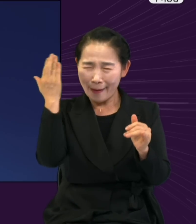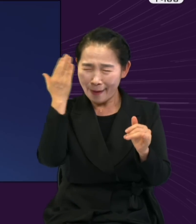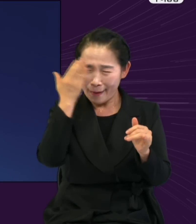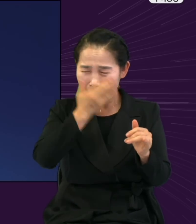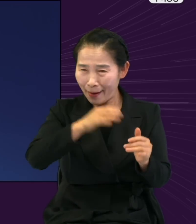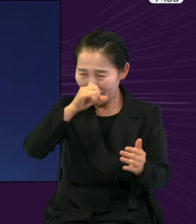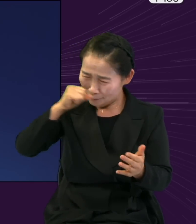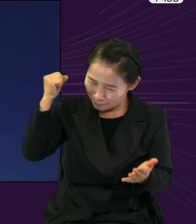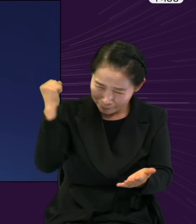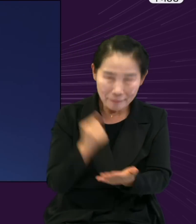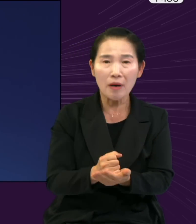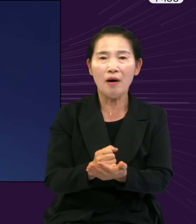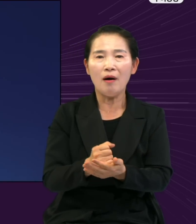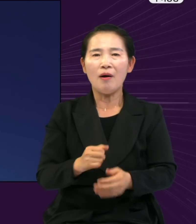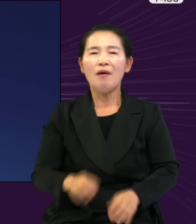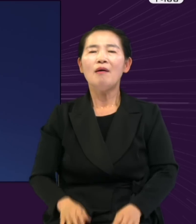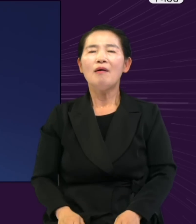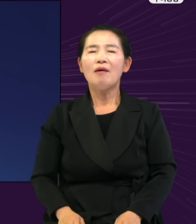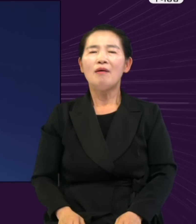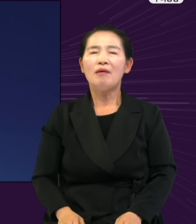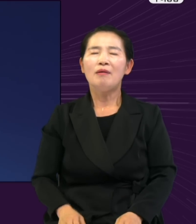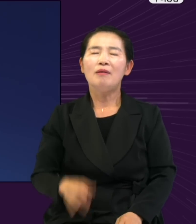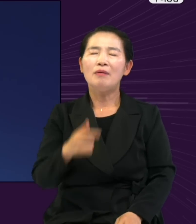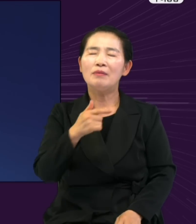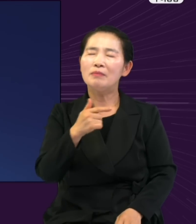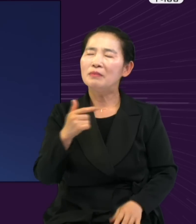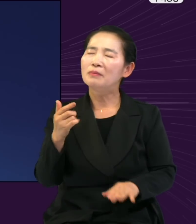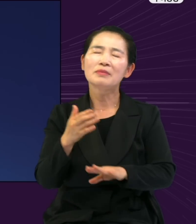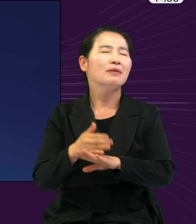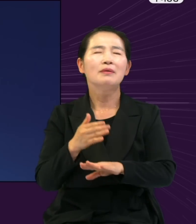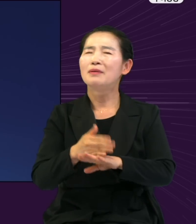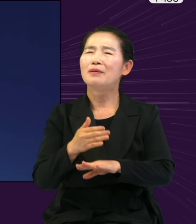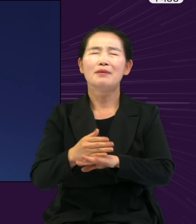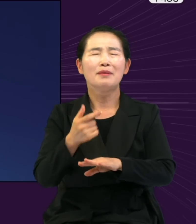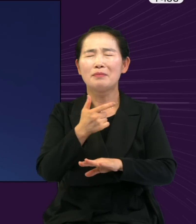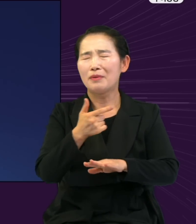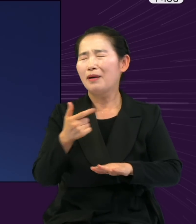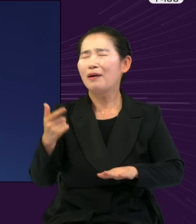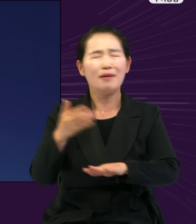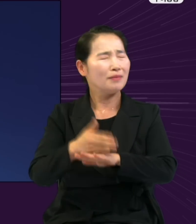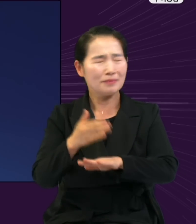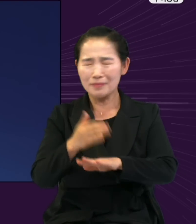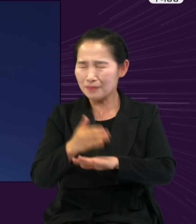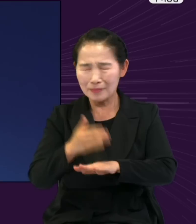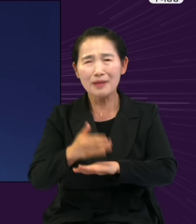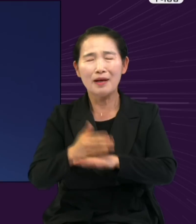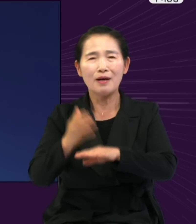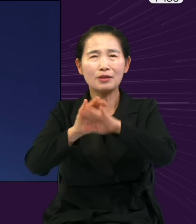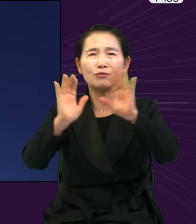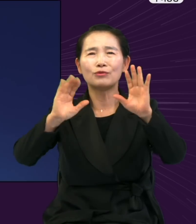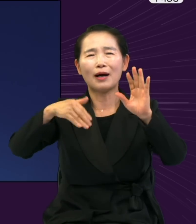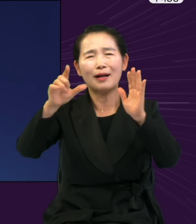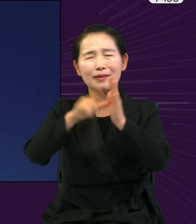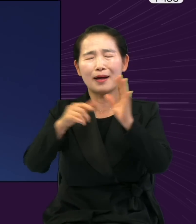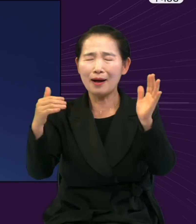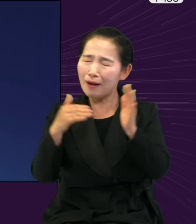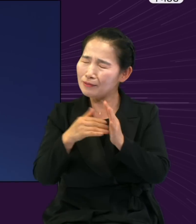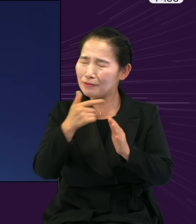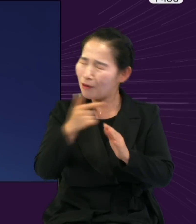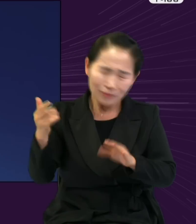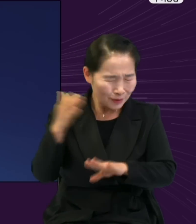그건 지금도 제가 감사하고 천국에 갈 때까지 너무나 감사한 일이 될 것입니다.